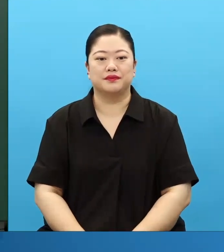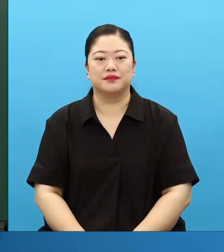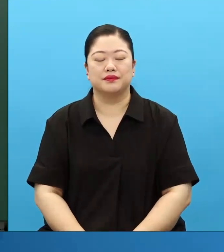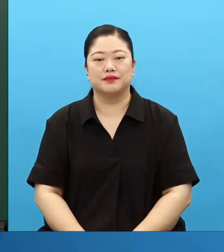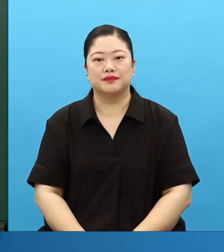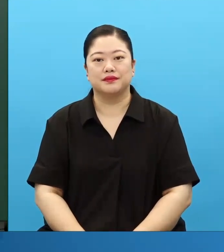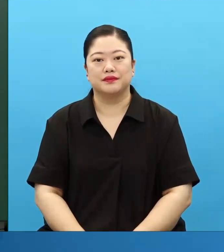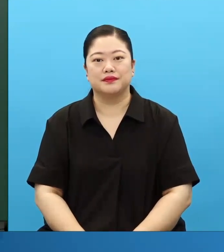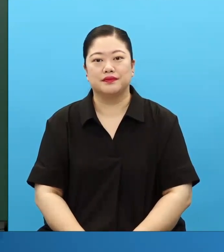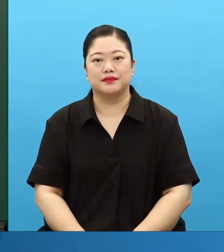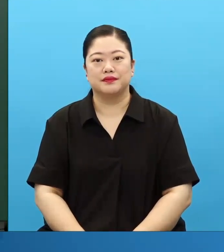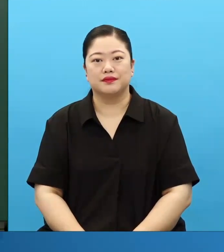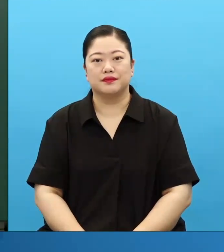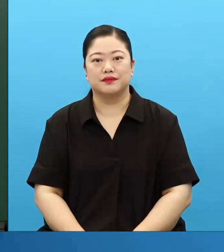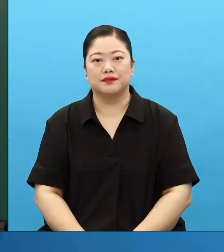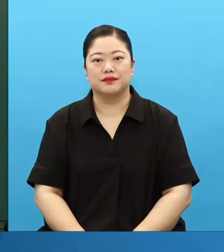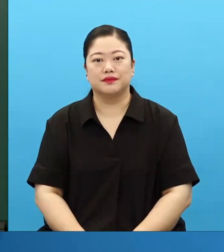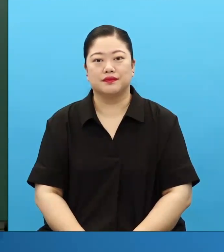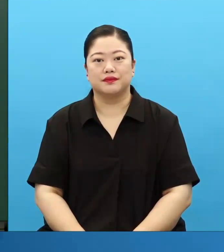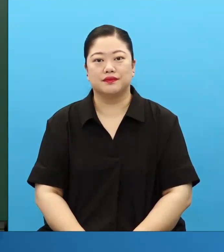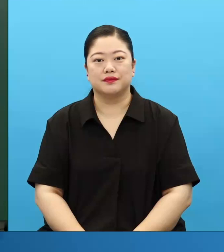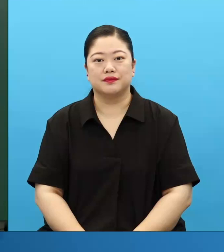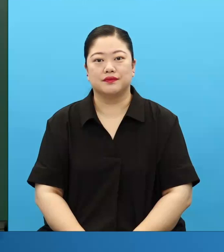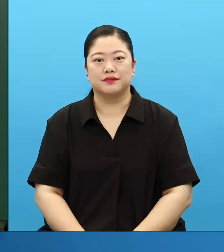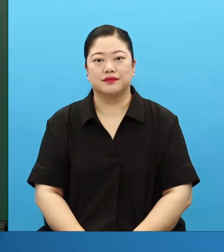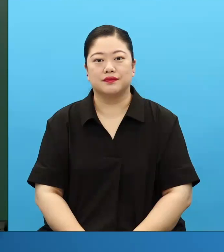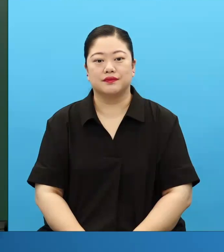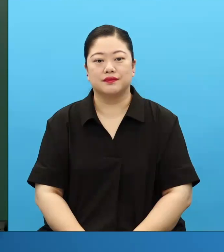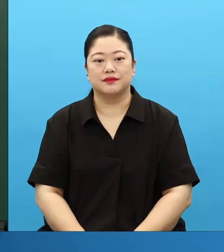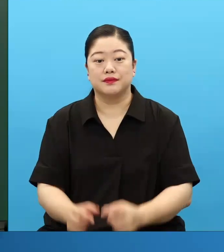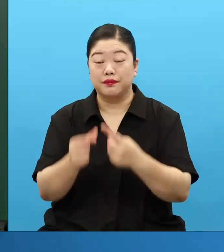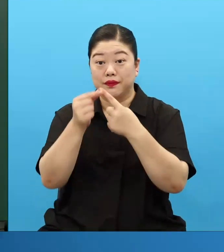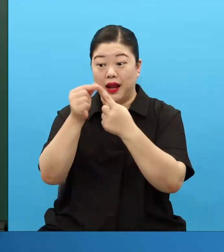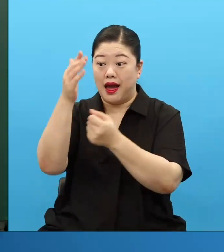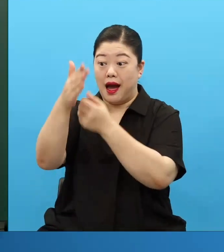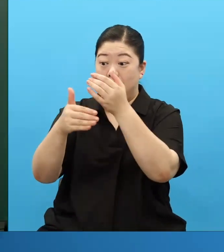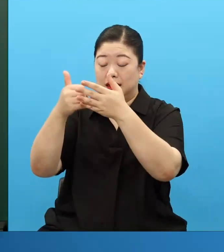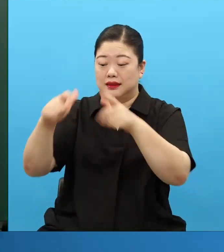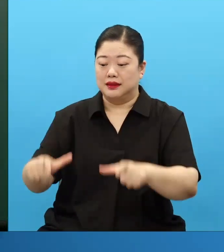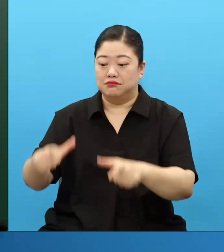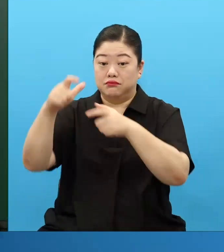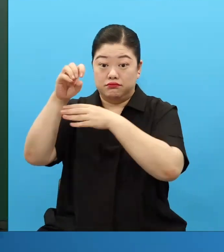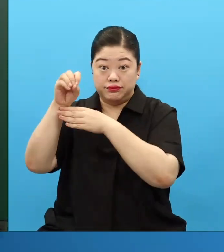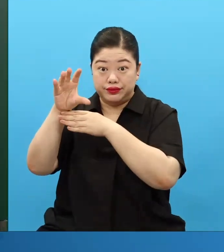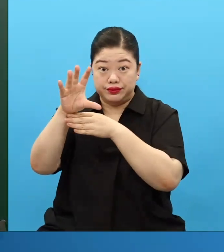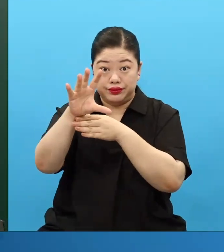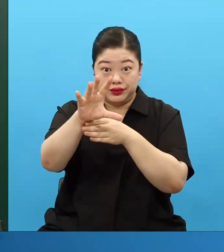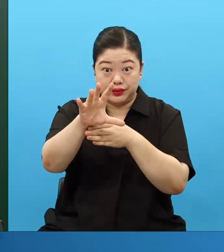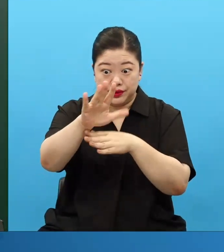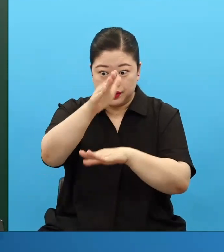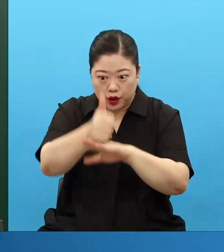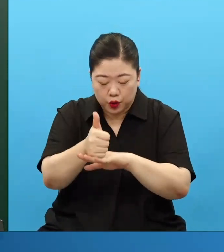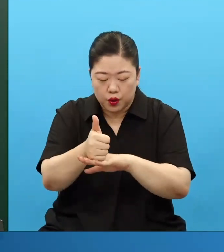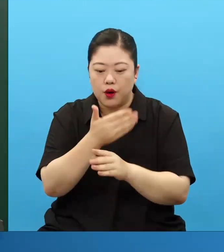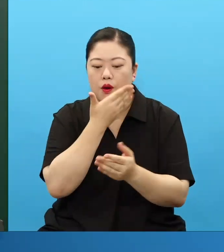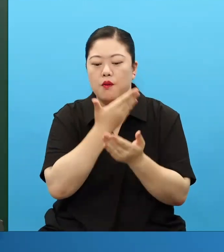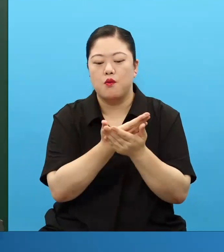나에게 역사하심을 알게 됩니다. And the very first thing is that knowing that the Spirit of God is working in you. 자, 믿는